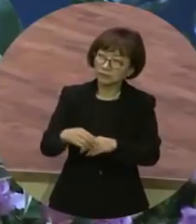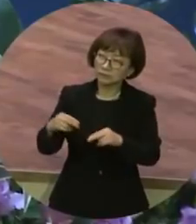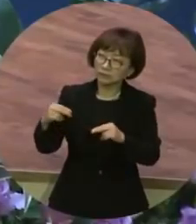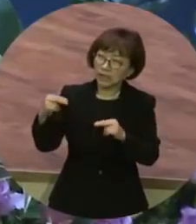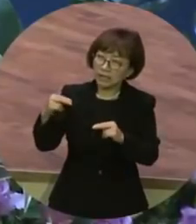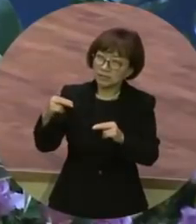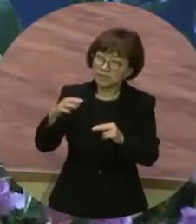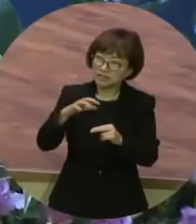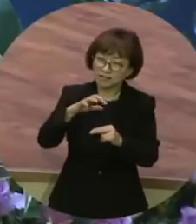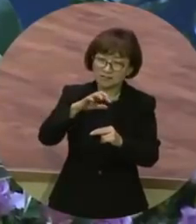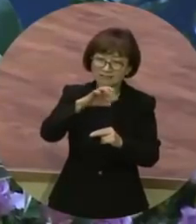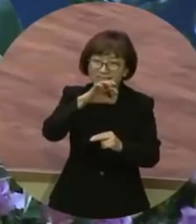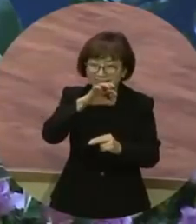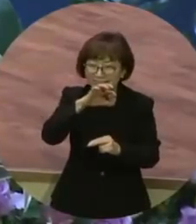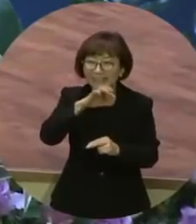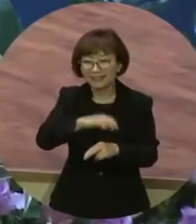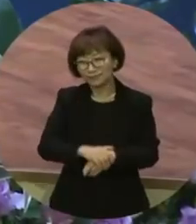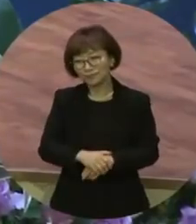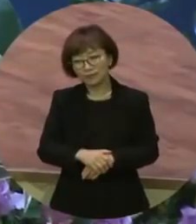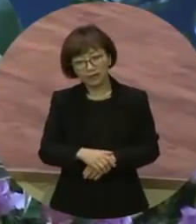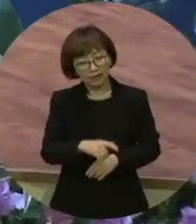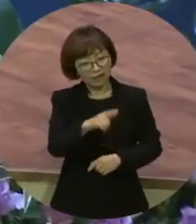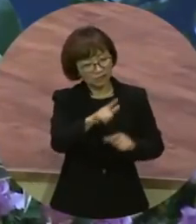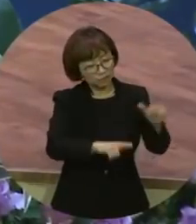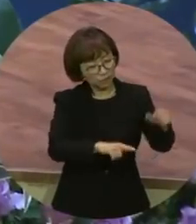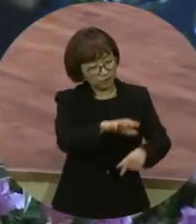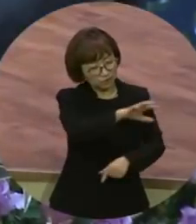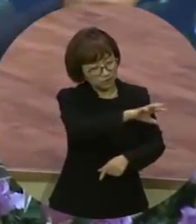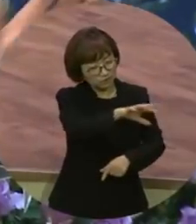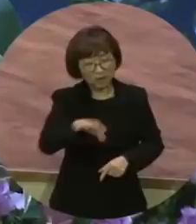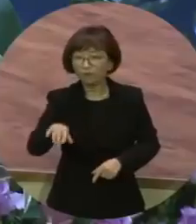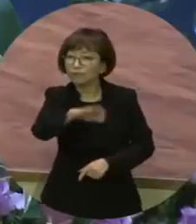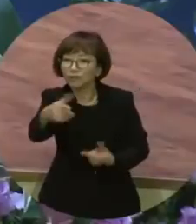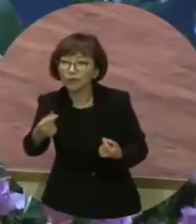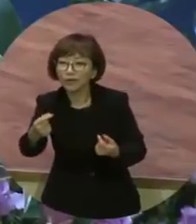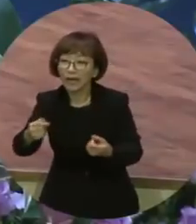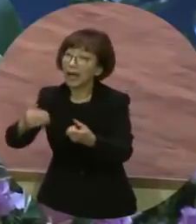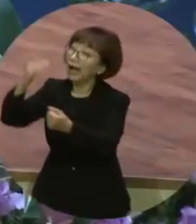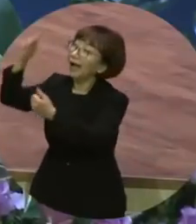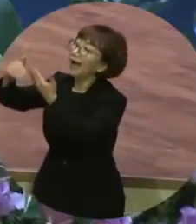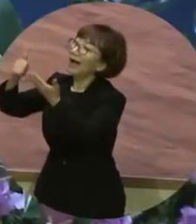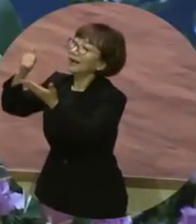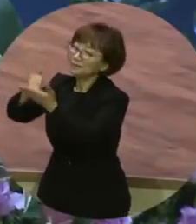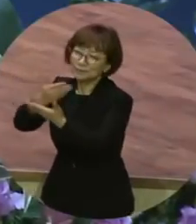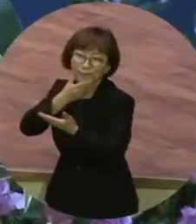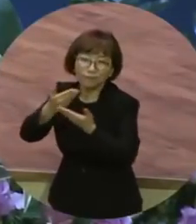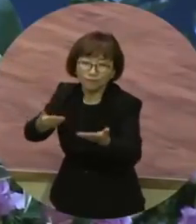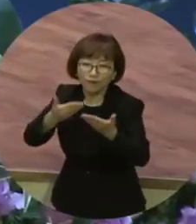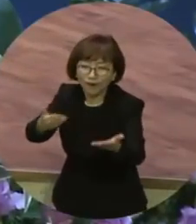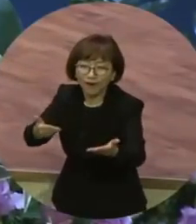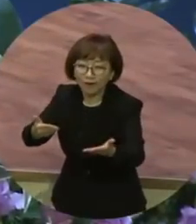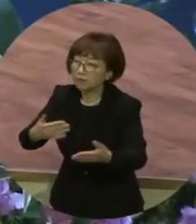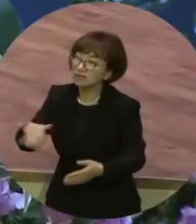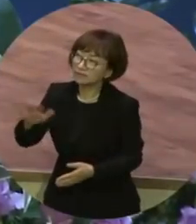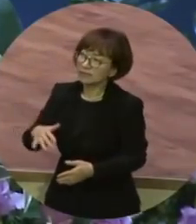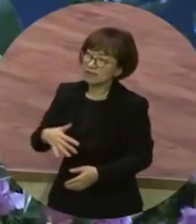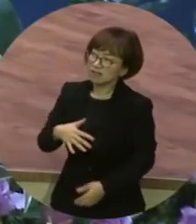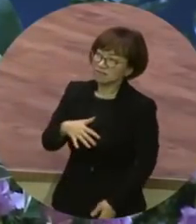하려고 하는데 우리는 지금 당신 나한테 왜 이러십니까 지금? 아, 나 당신하고 더 이상 교제하지 않겠다.